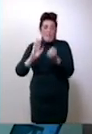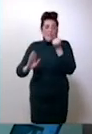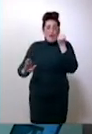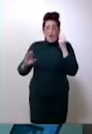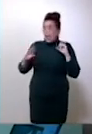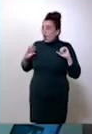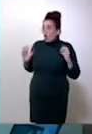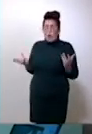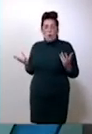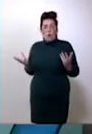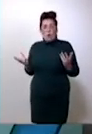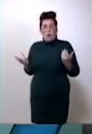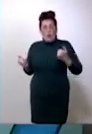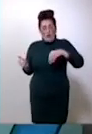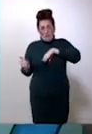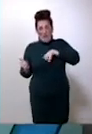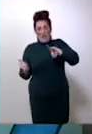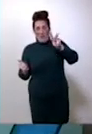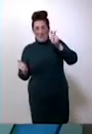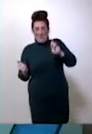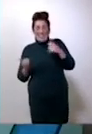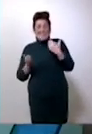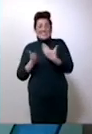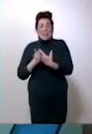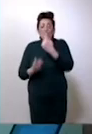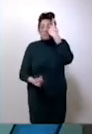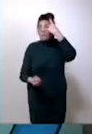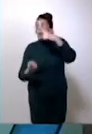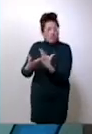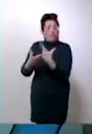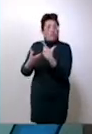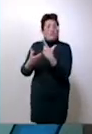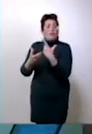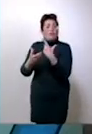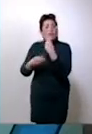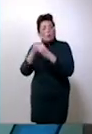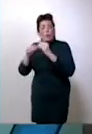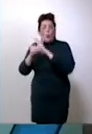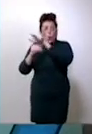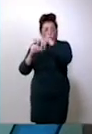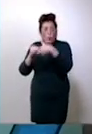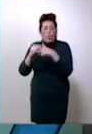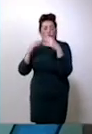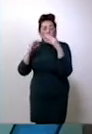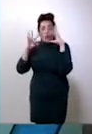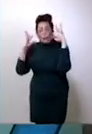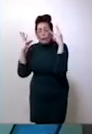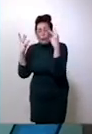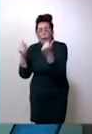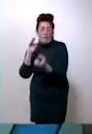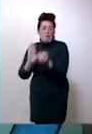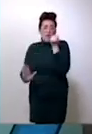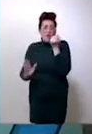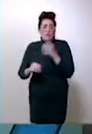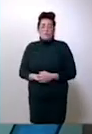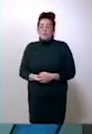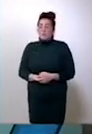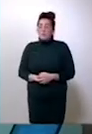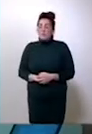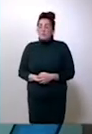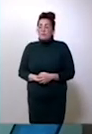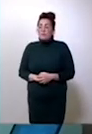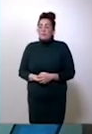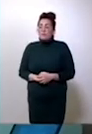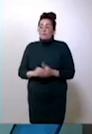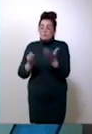ne pas faire face à notre défi, celui du réchauffement climatique. Et donc l'autre point qu'on voudrait souligner dans ce constat, c'est